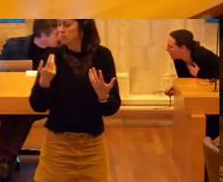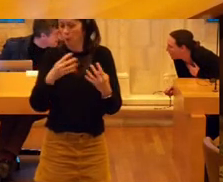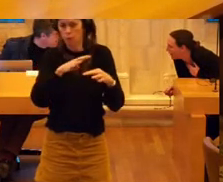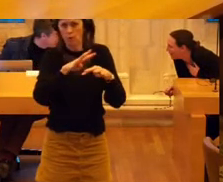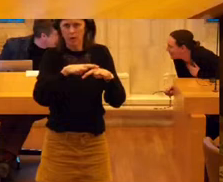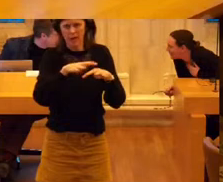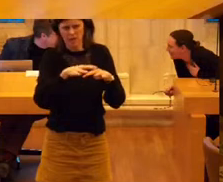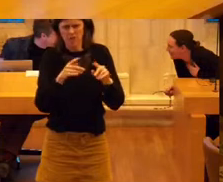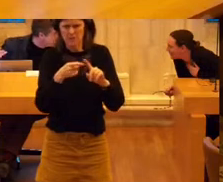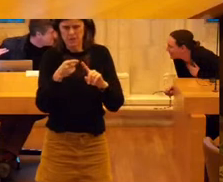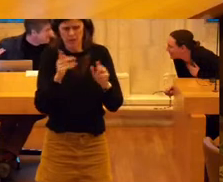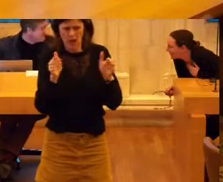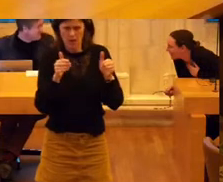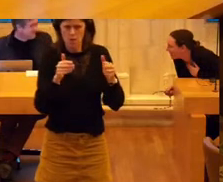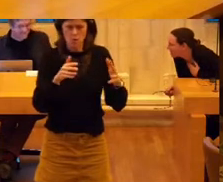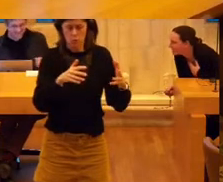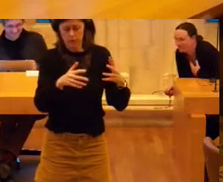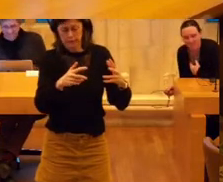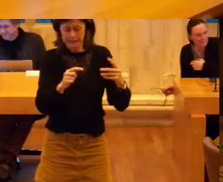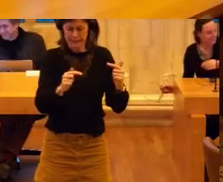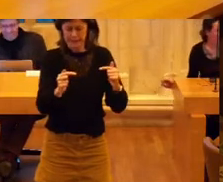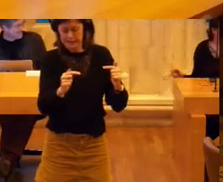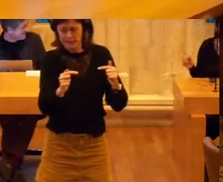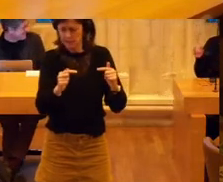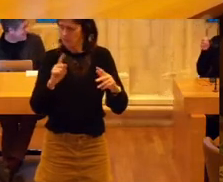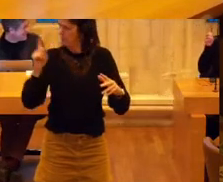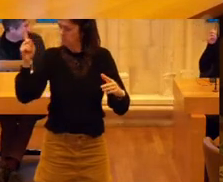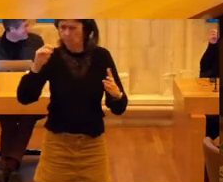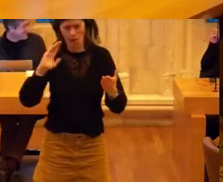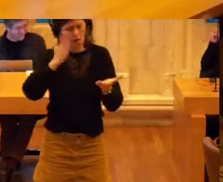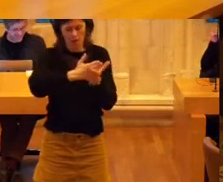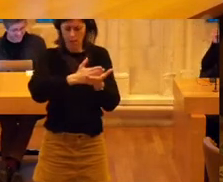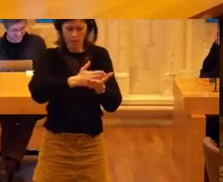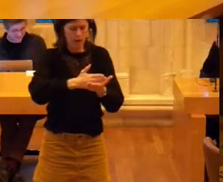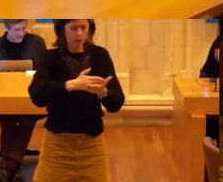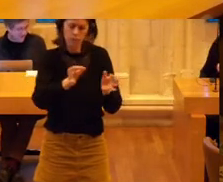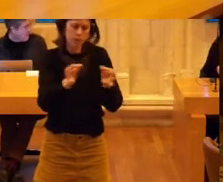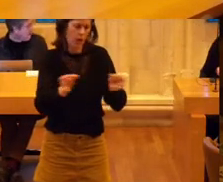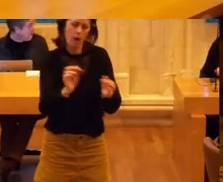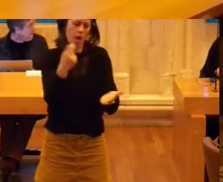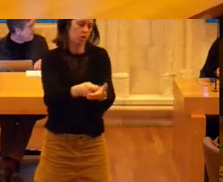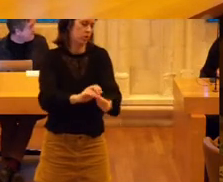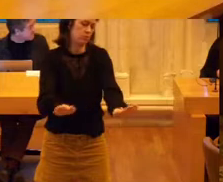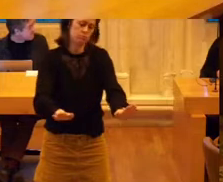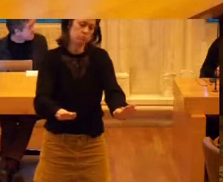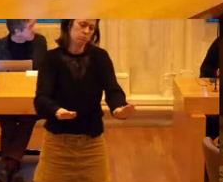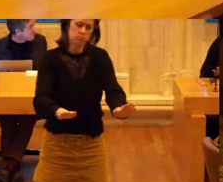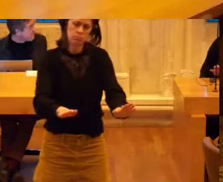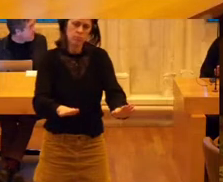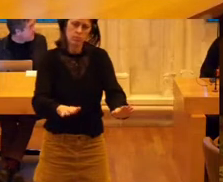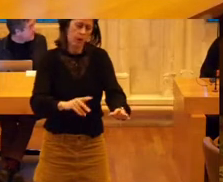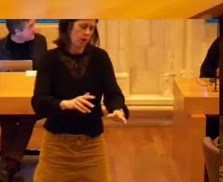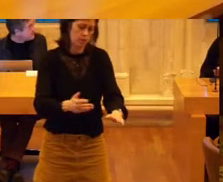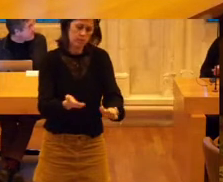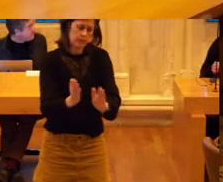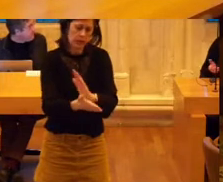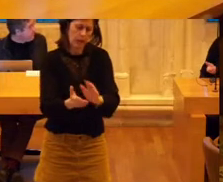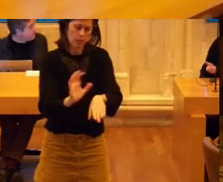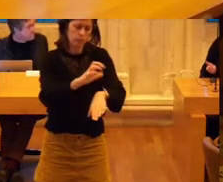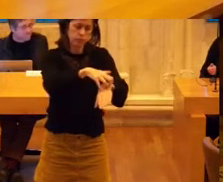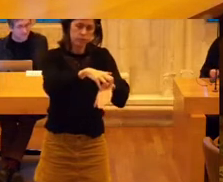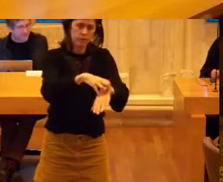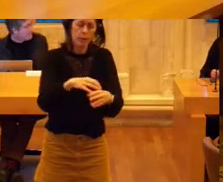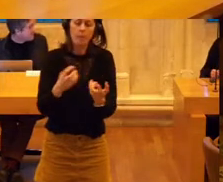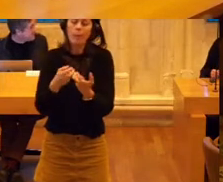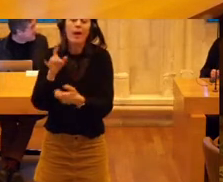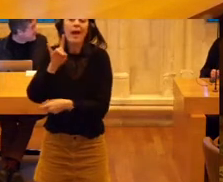dictats, je ne sais plus, Exxon, a pris la décision d'acheter le terrain sans condition, le pôle de la Évigné, sans le maire,